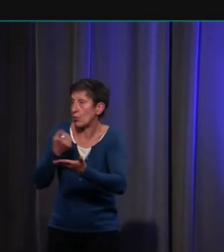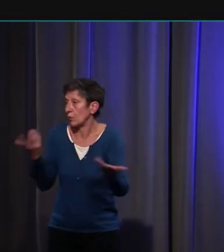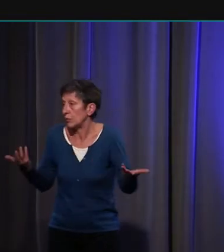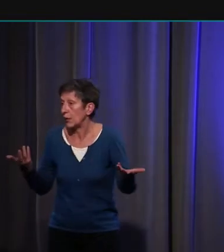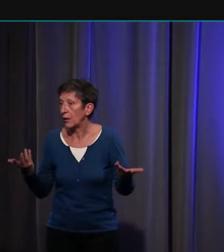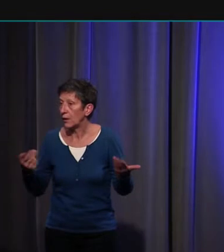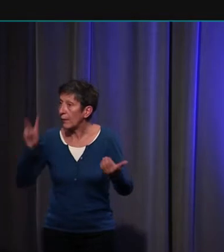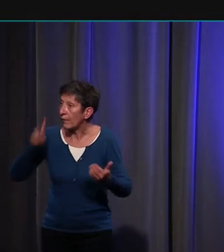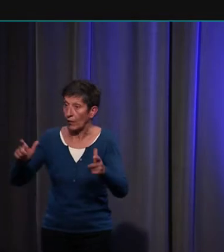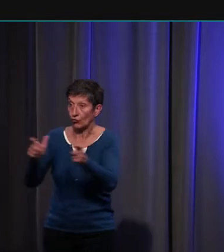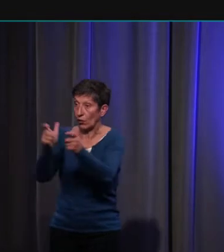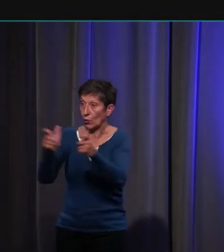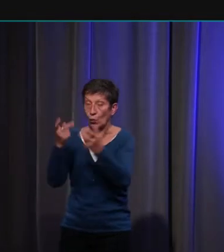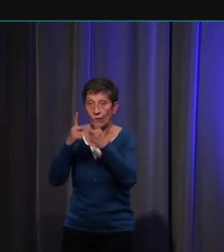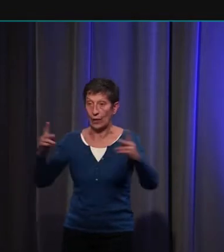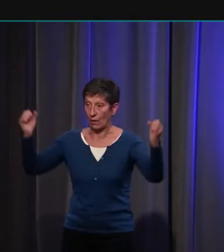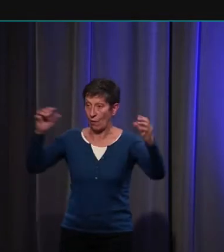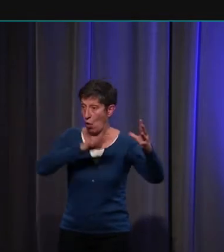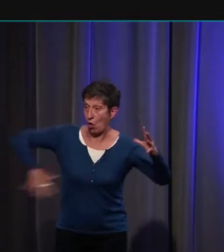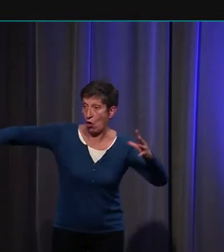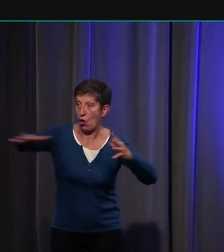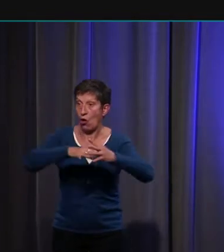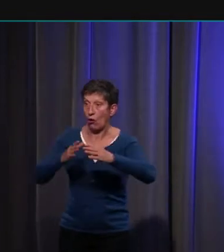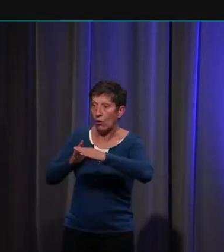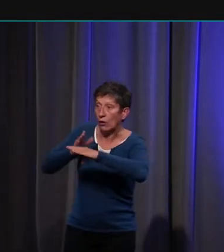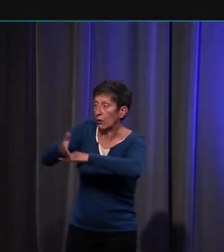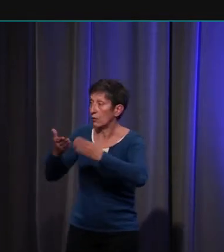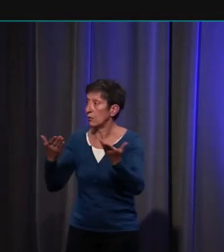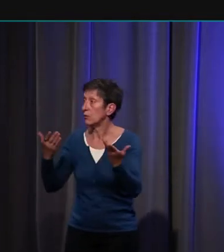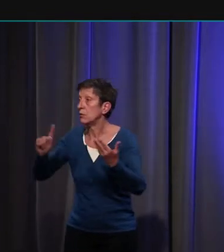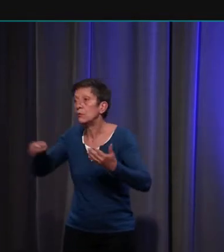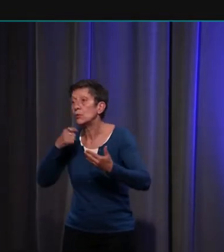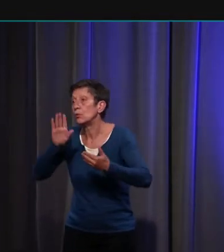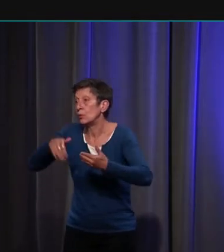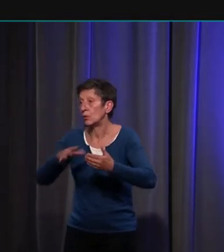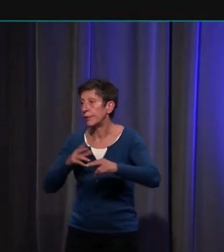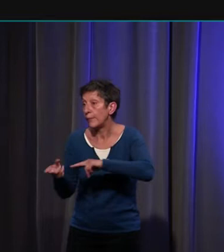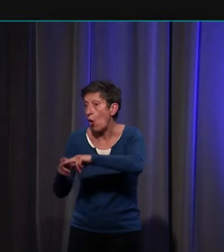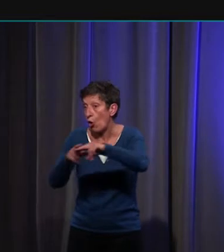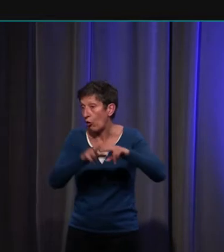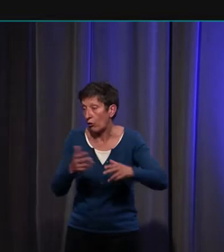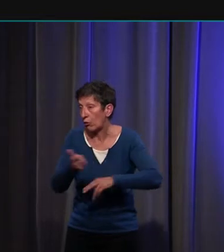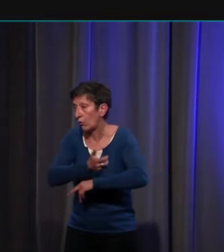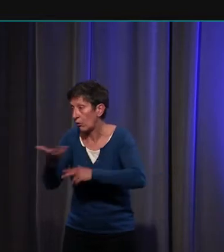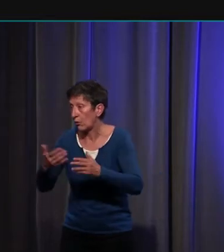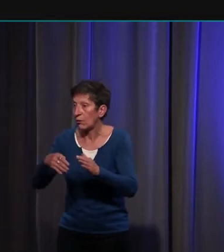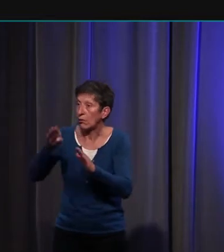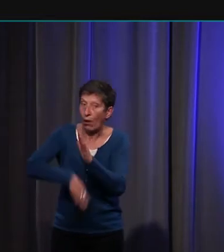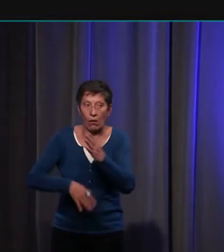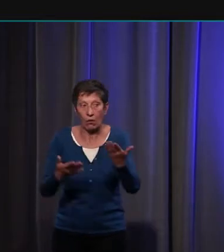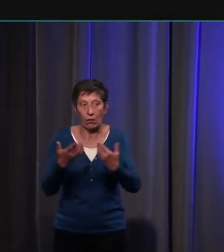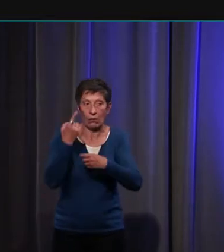château dassault une ville fortifiée d'assaut vous allez avoir beaucoup plus de pertes humaines que si vous la défendent et